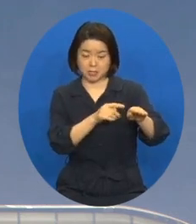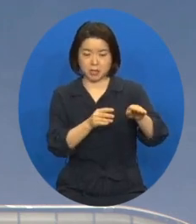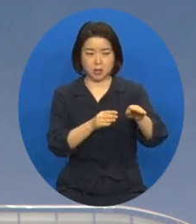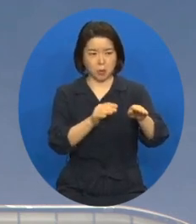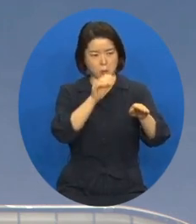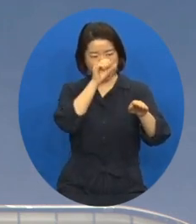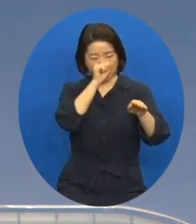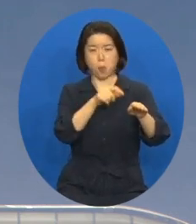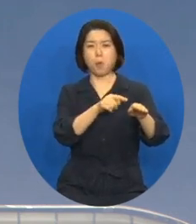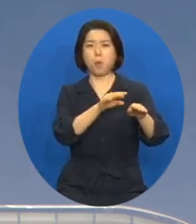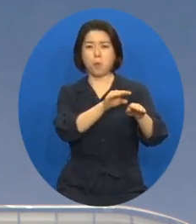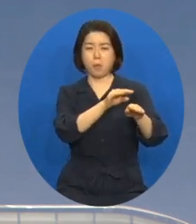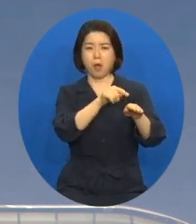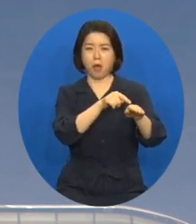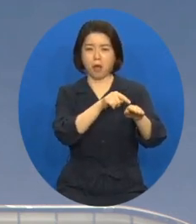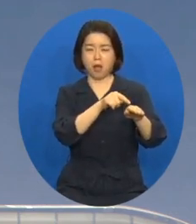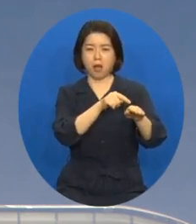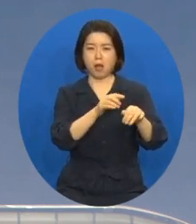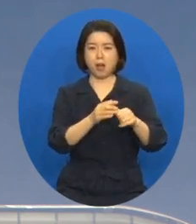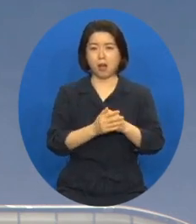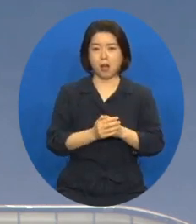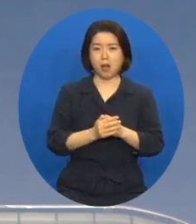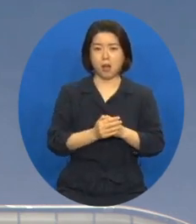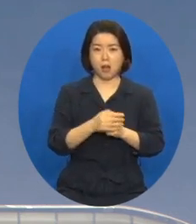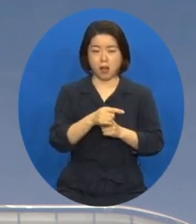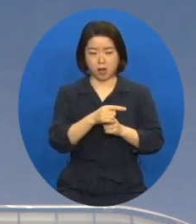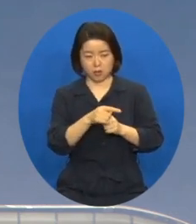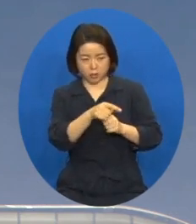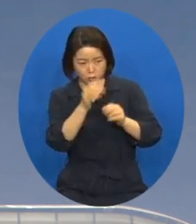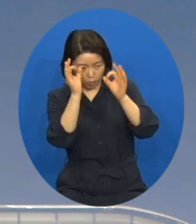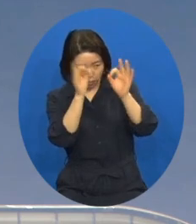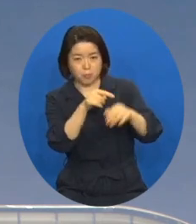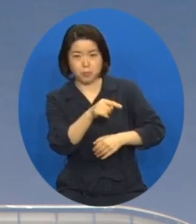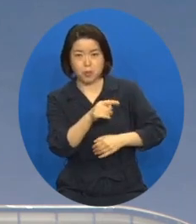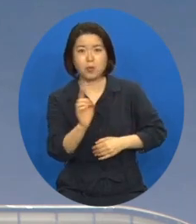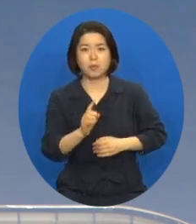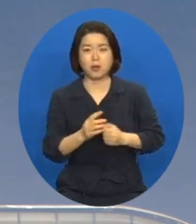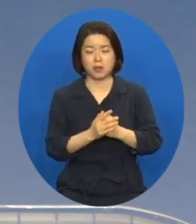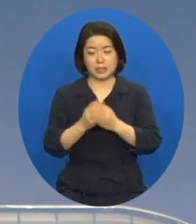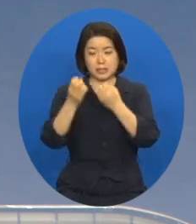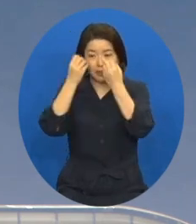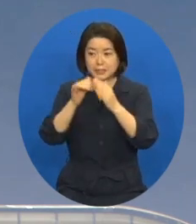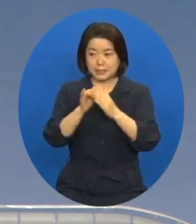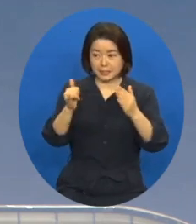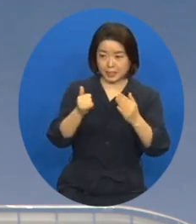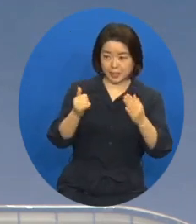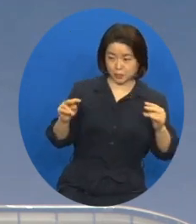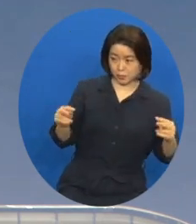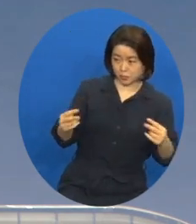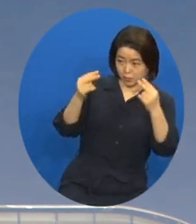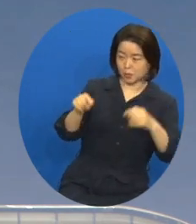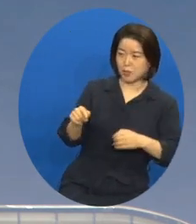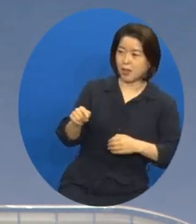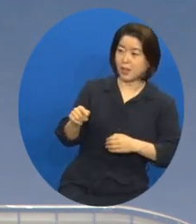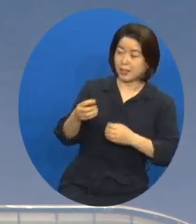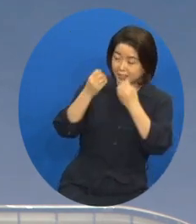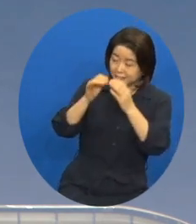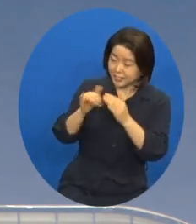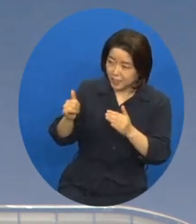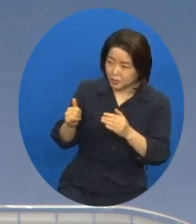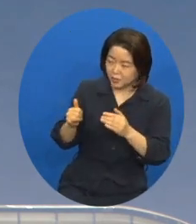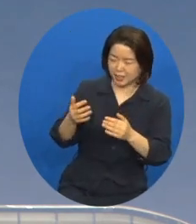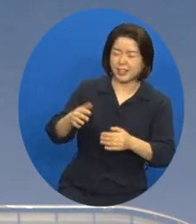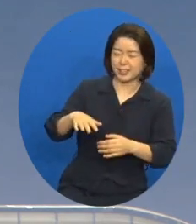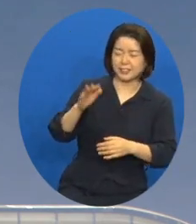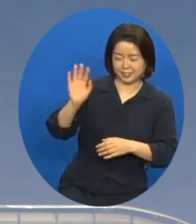괜찮은 차인데도 그분을 보고는 새가족이시군요, 그냥 가세요, 이렇게 이야기를